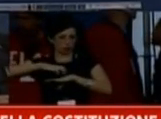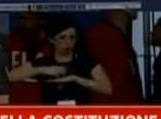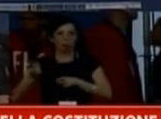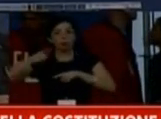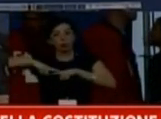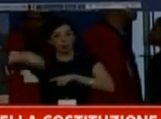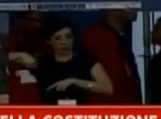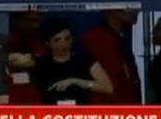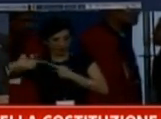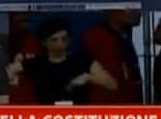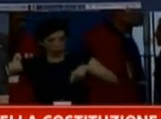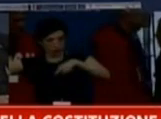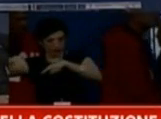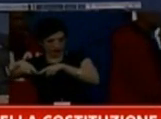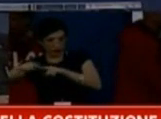Consiglio,